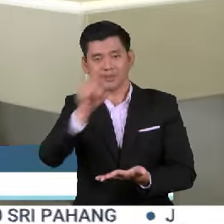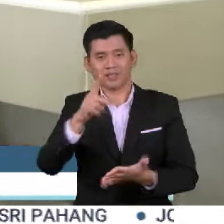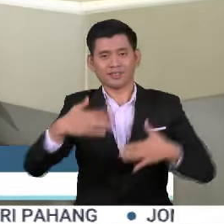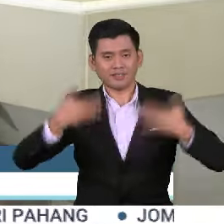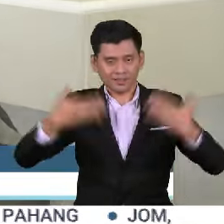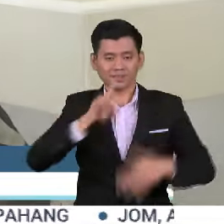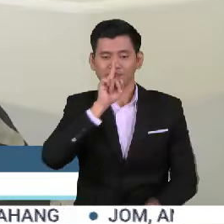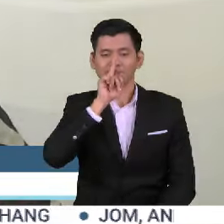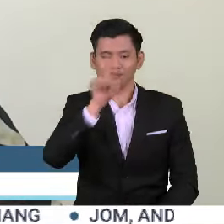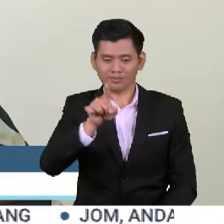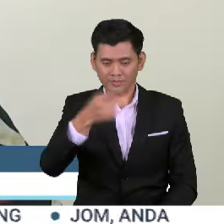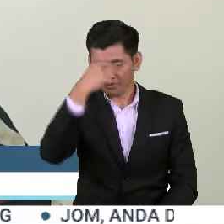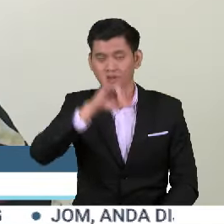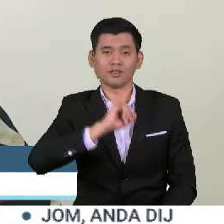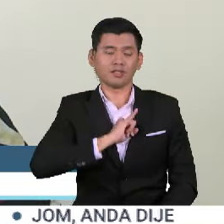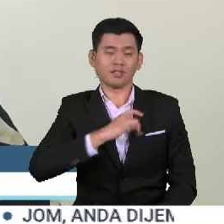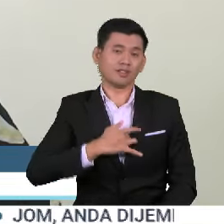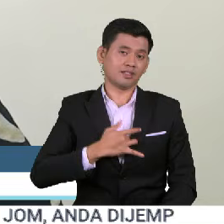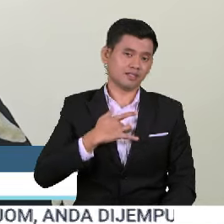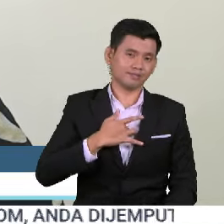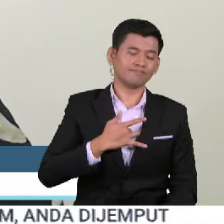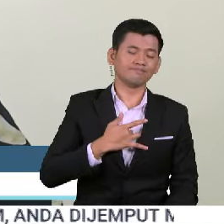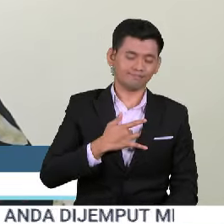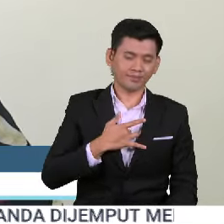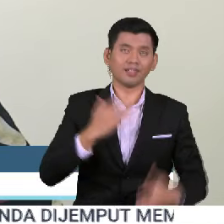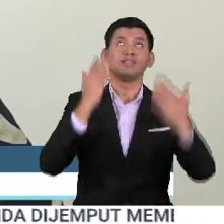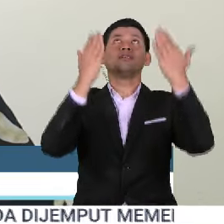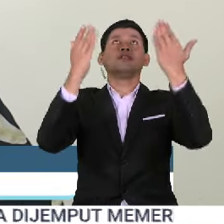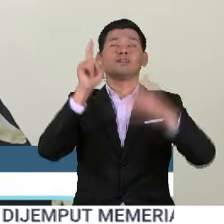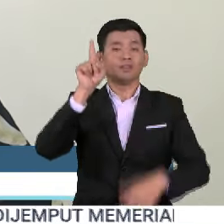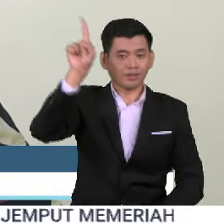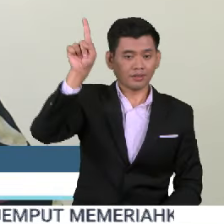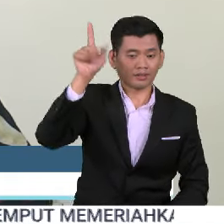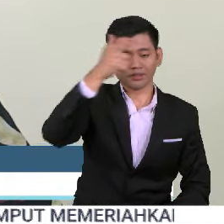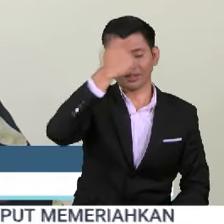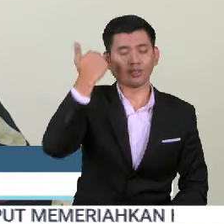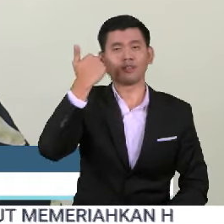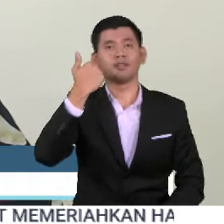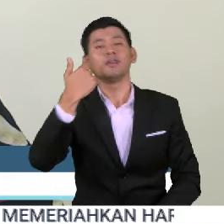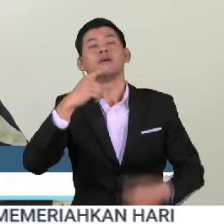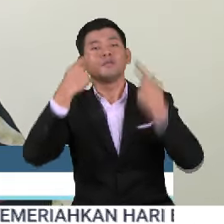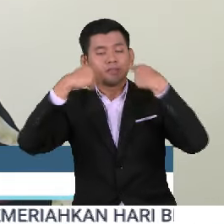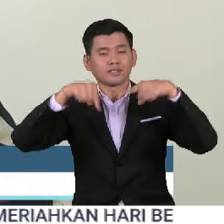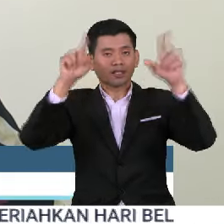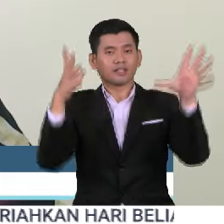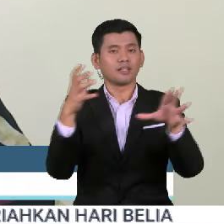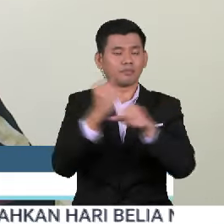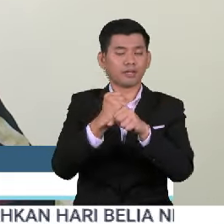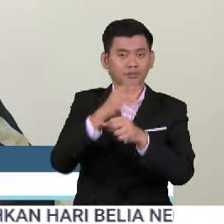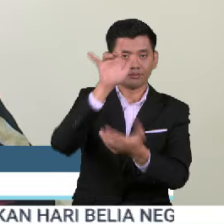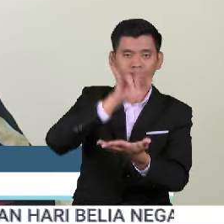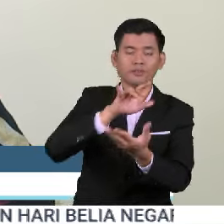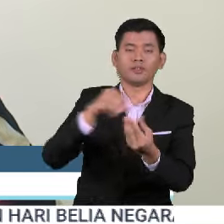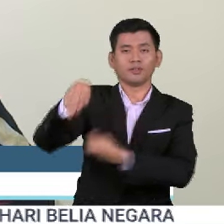Seronok lah. Bagi saya rasa bersyukur sangat lah. Kerana berbesar hati, kerana dapat pergi